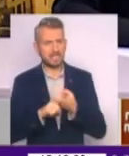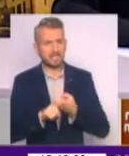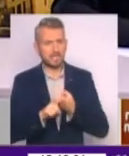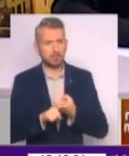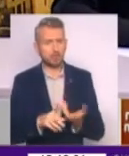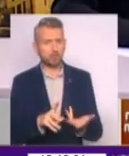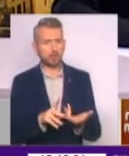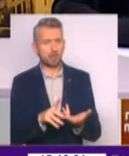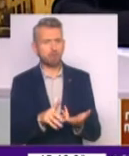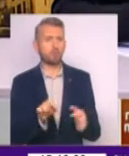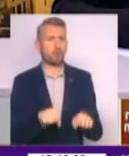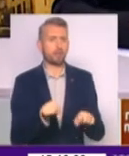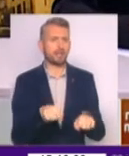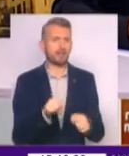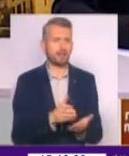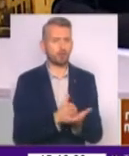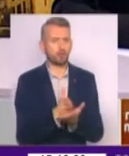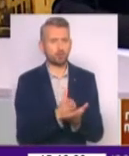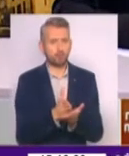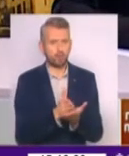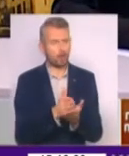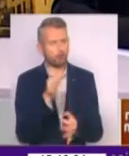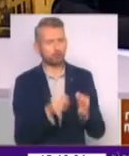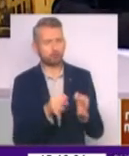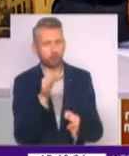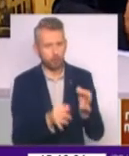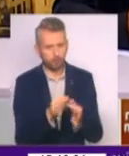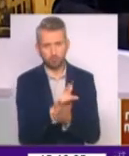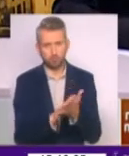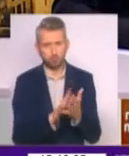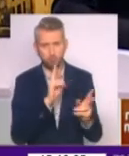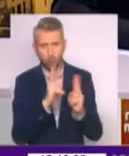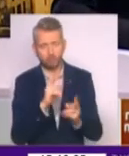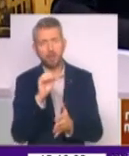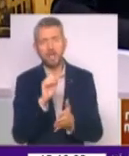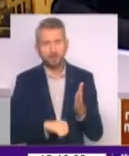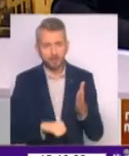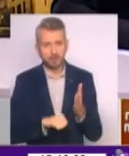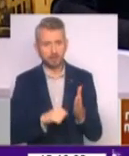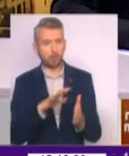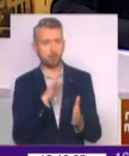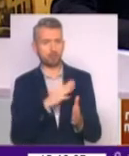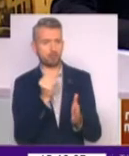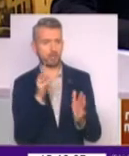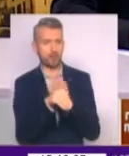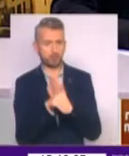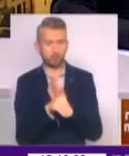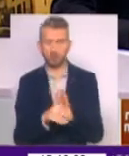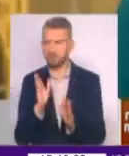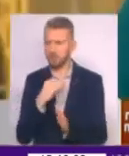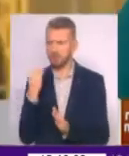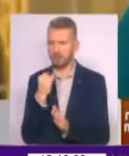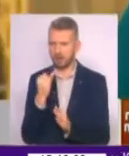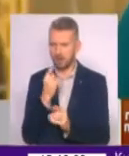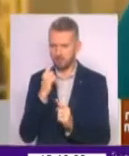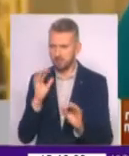потенційних службових, вибачте, судових позовів від інвестора так. колишнього. Ну, буде цікавий прецедент, якщо дійсно